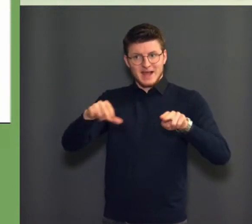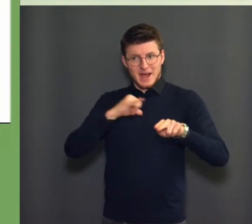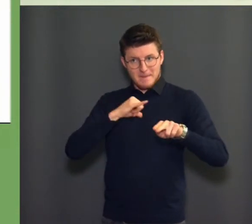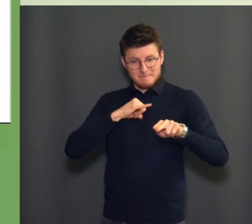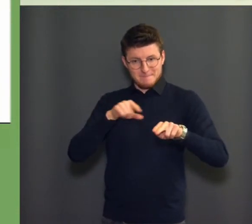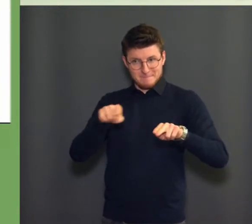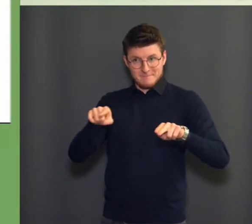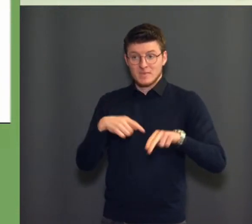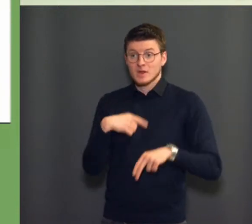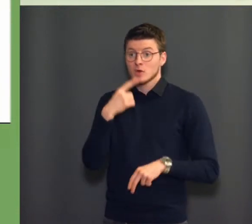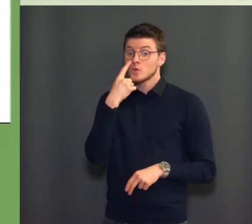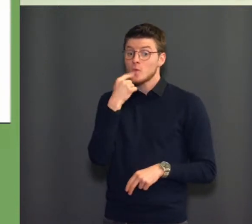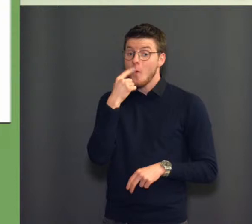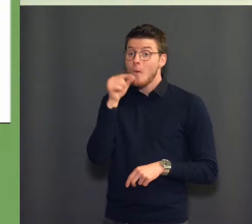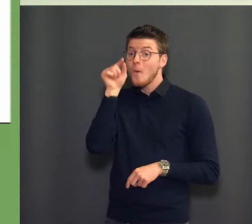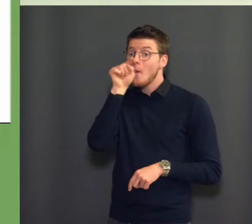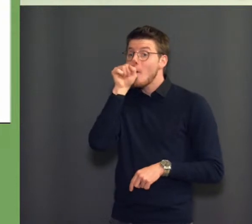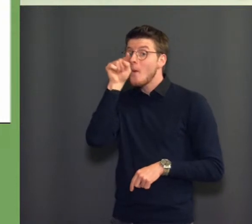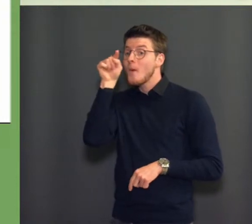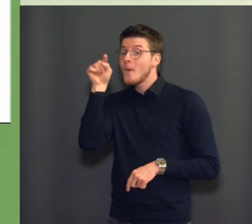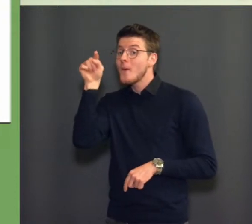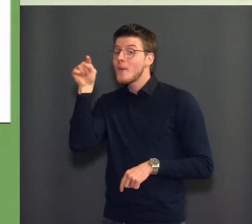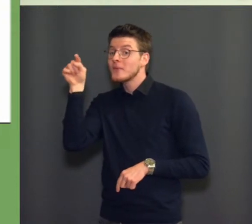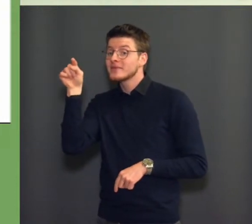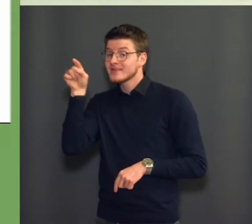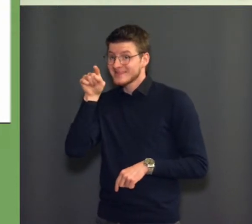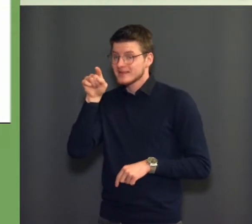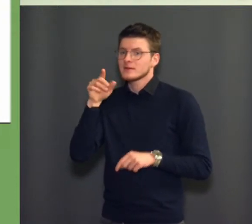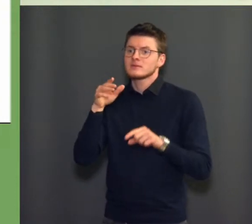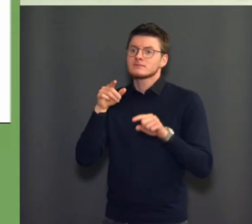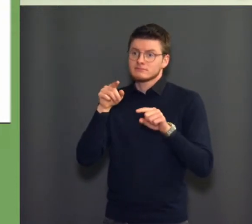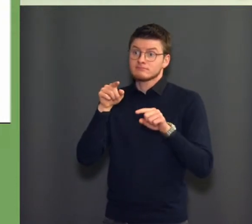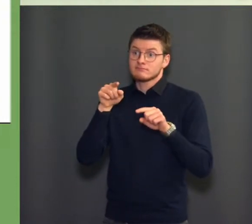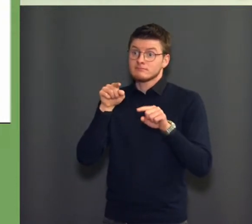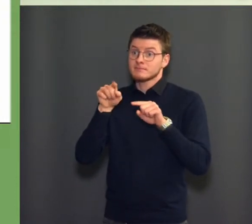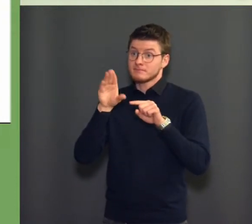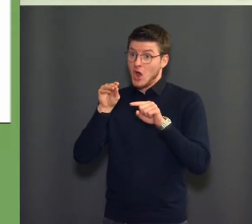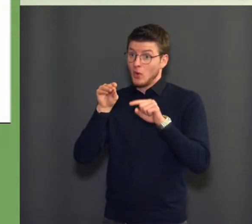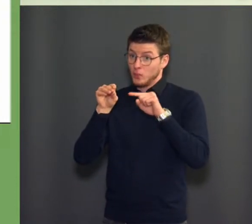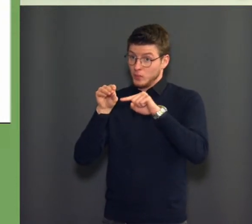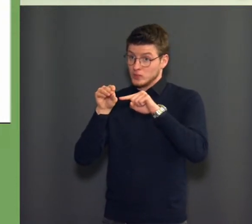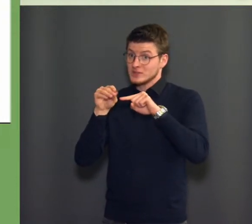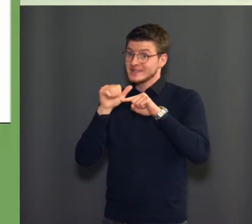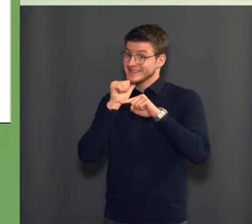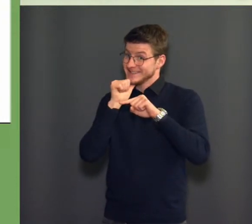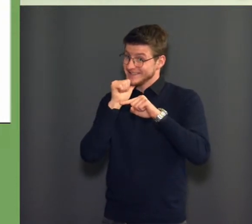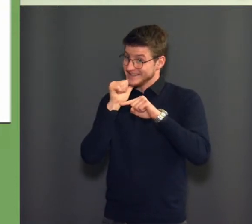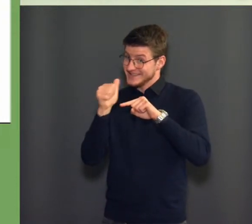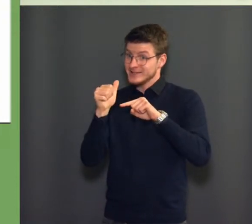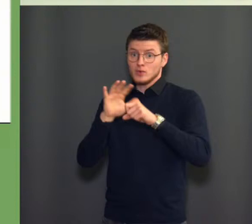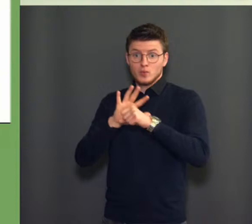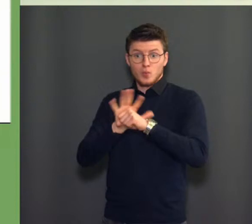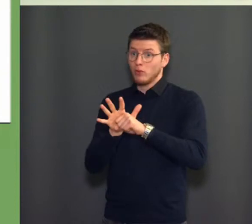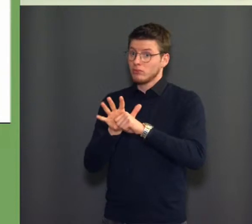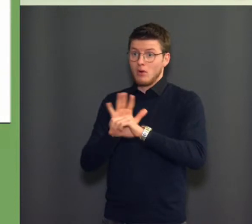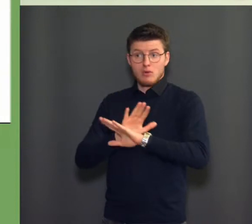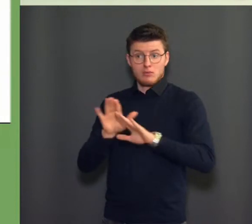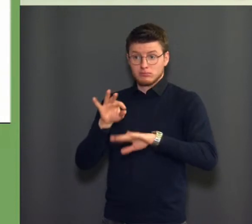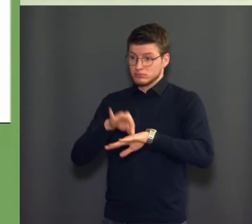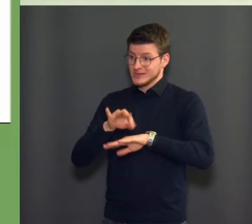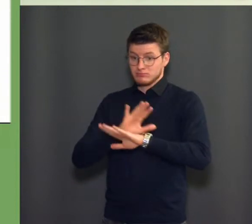de niet-COVID-patiënten die op intensieve zorgen liggen. En de rode balkjes, dat zijn de